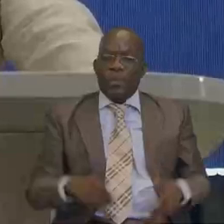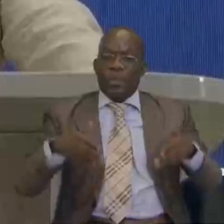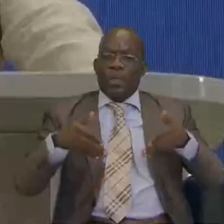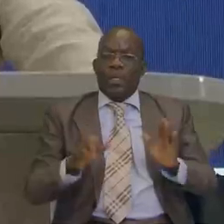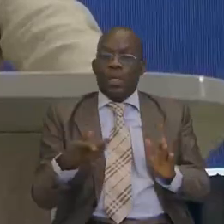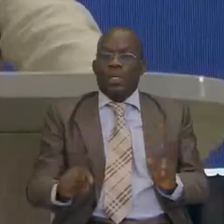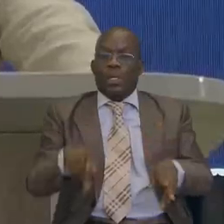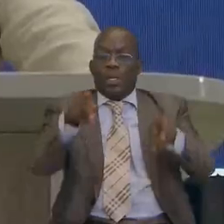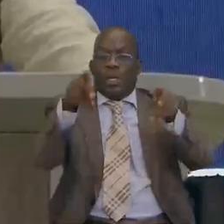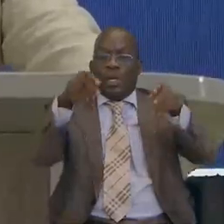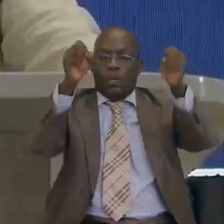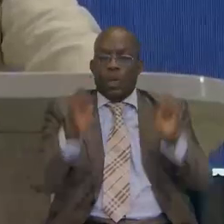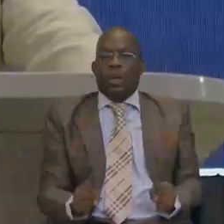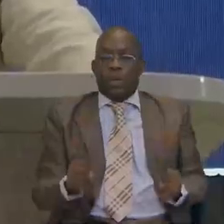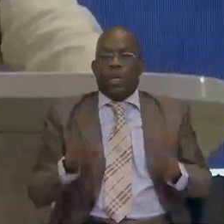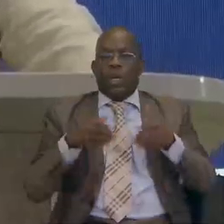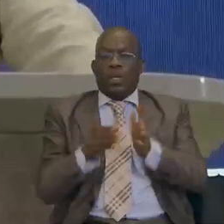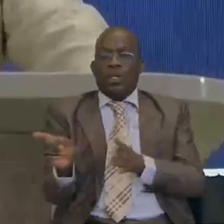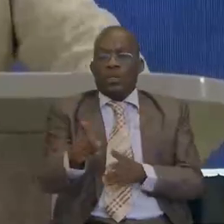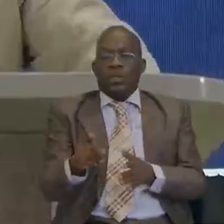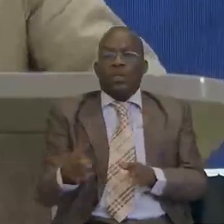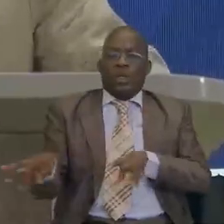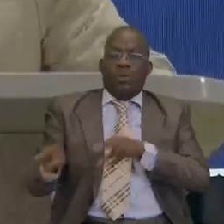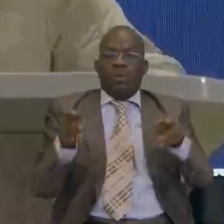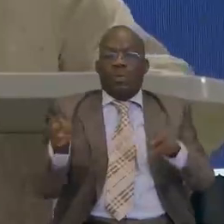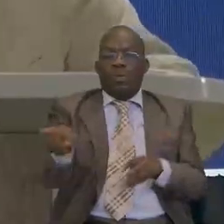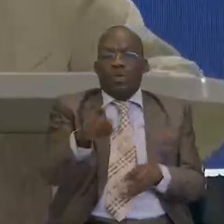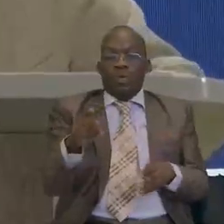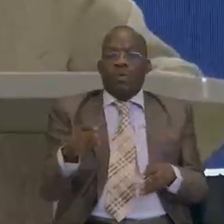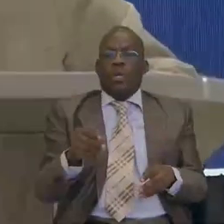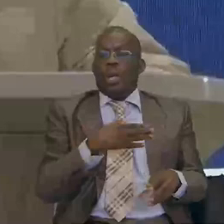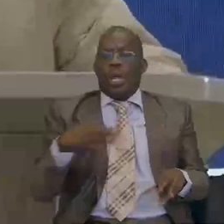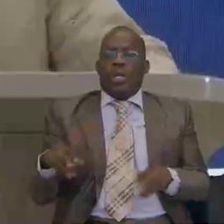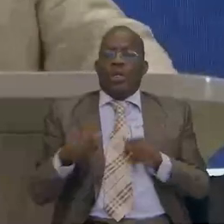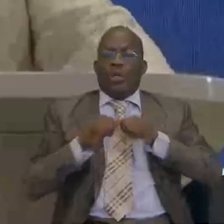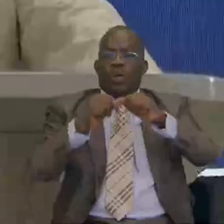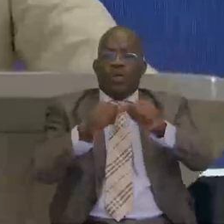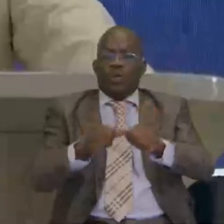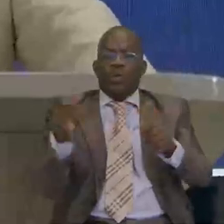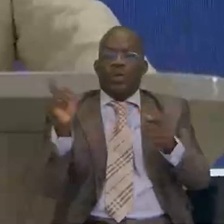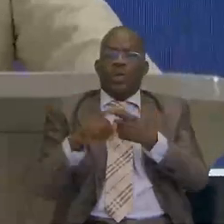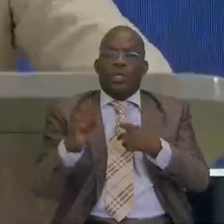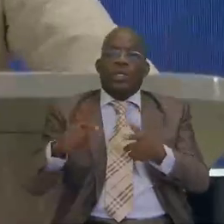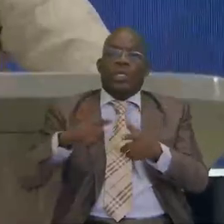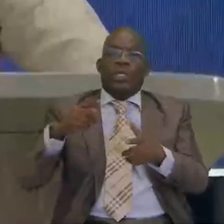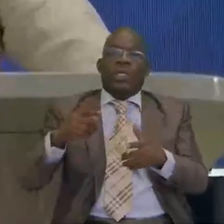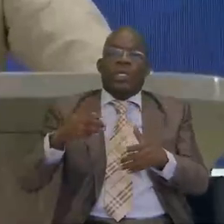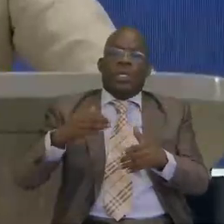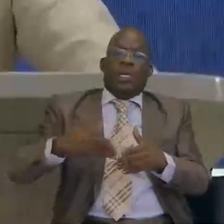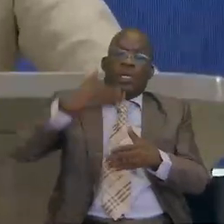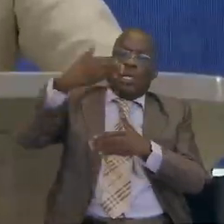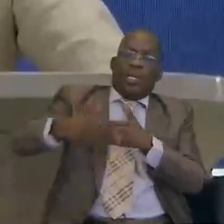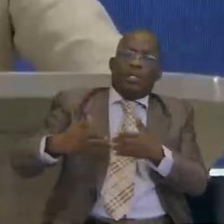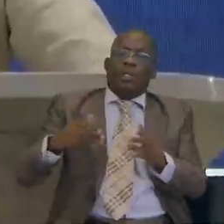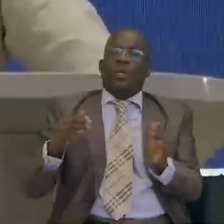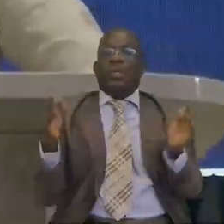Que la puissance te dirige pour que tu avances vers